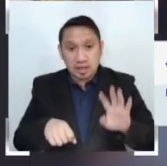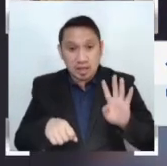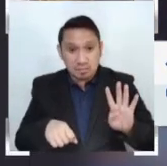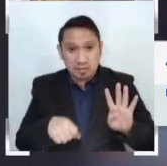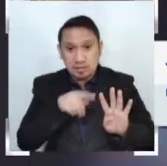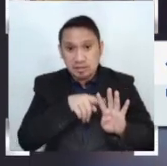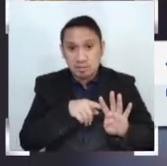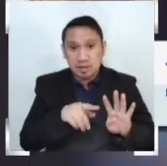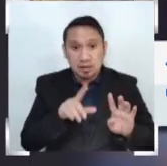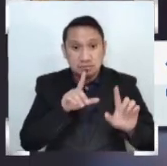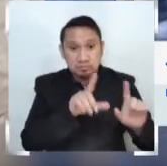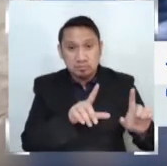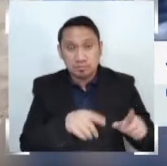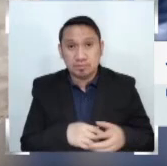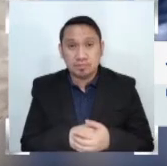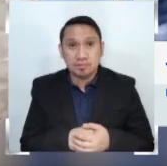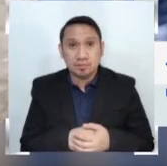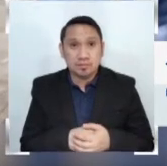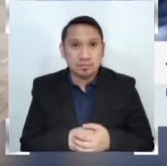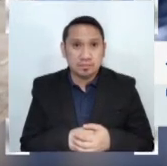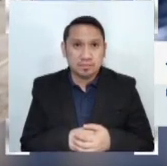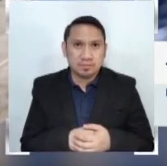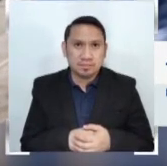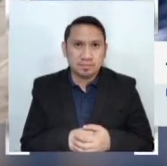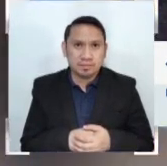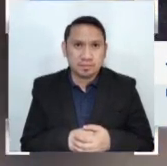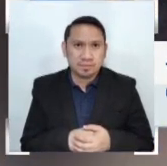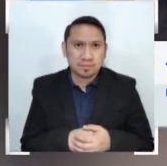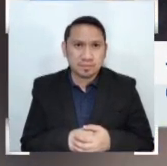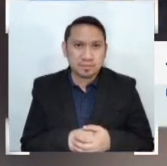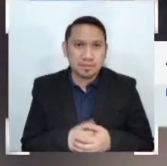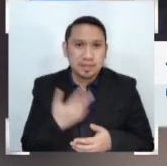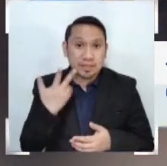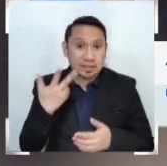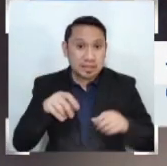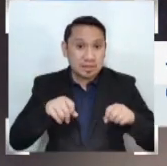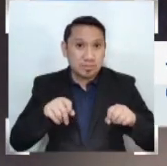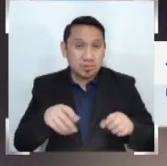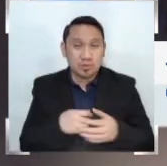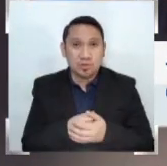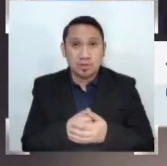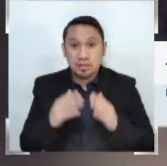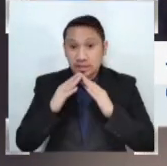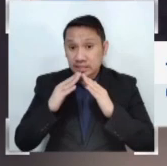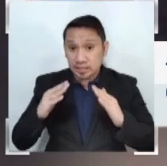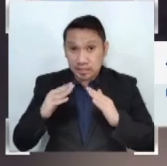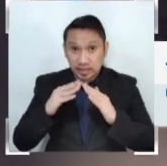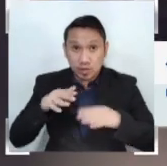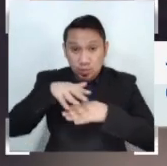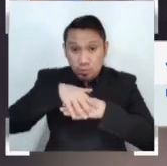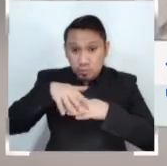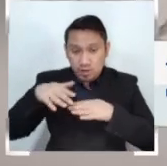Ako again, sir, base sa pagtatanong ka, tatlong motor daw, sir. Sa isang kubo sa di kalayuan, binaril din